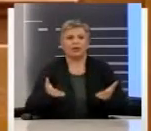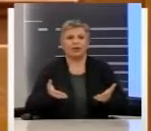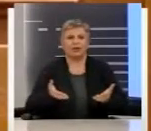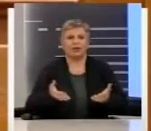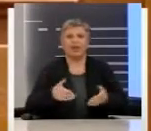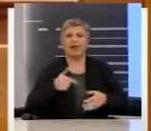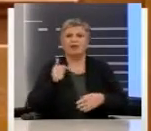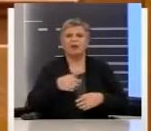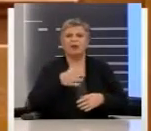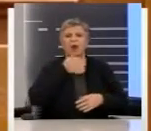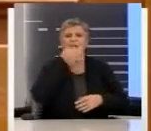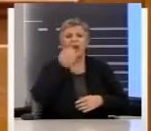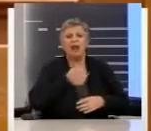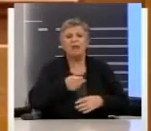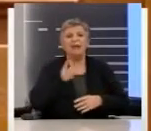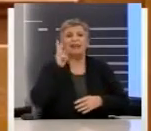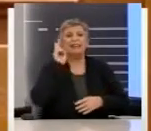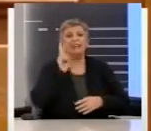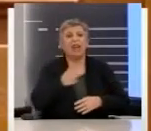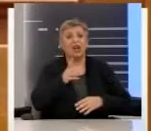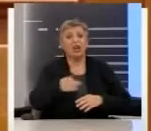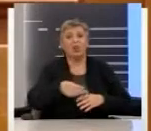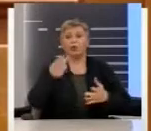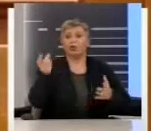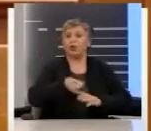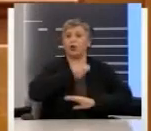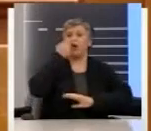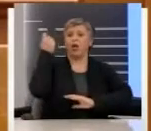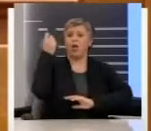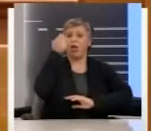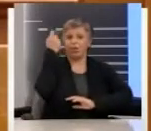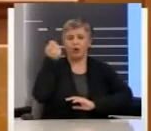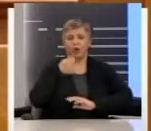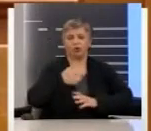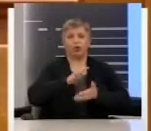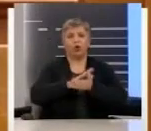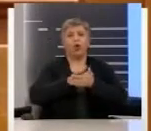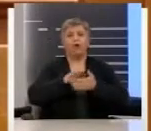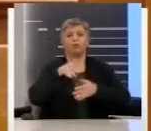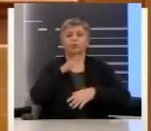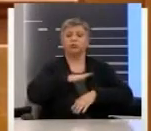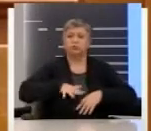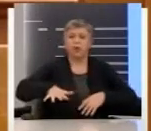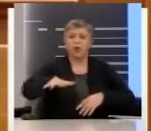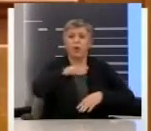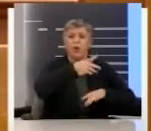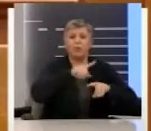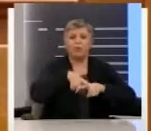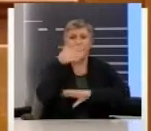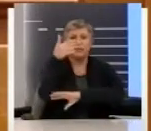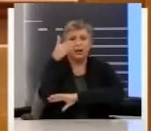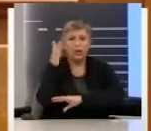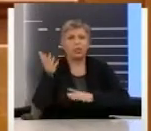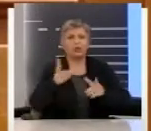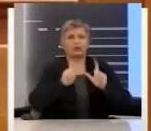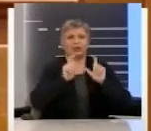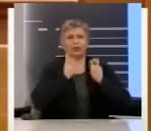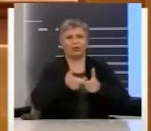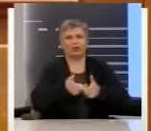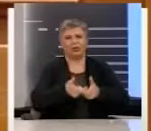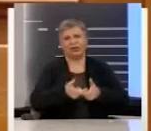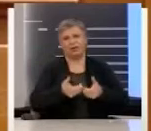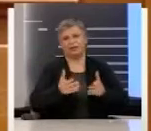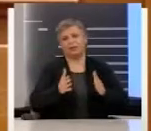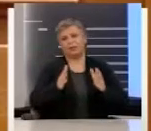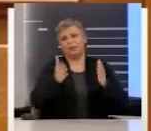του έθνους, ο κίνδυνος της πατρίδας, ο κίνδυνος της οικογένειας, πού πάει? Και με αυτή την